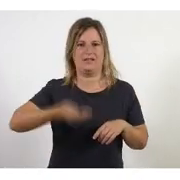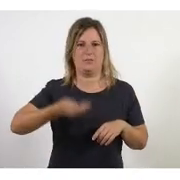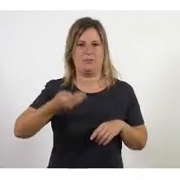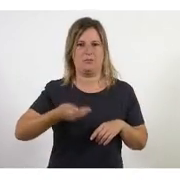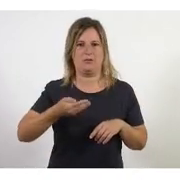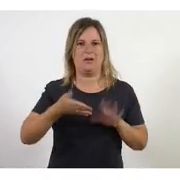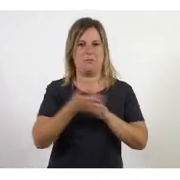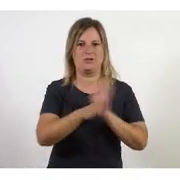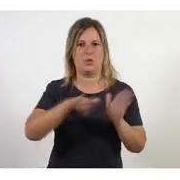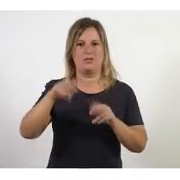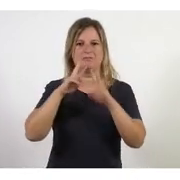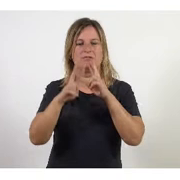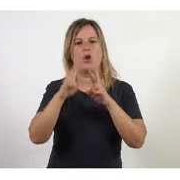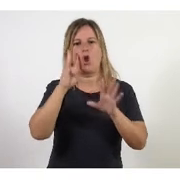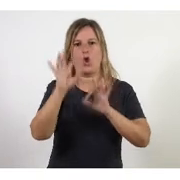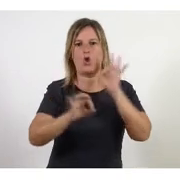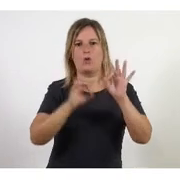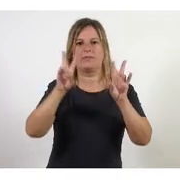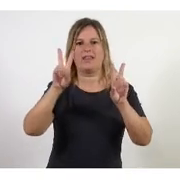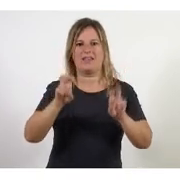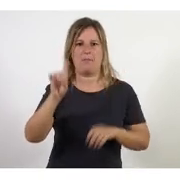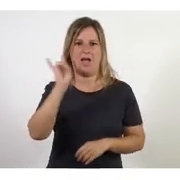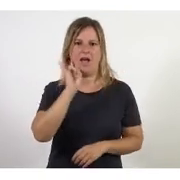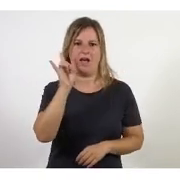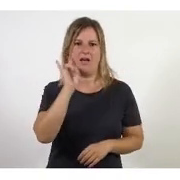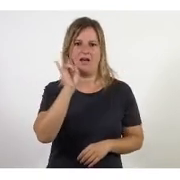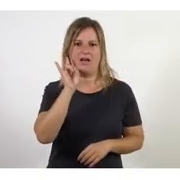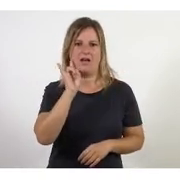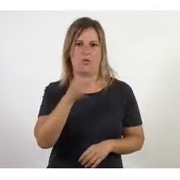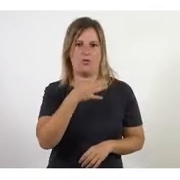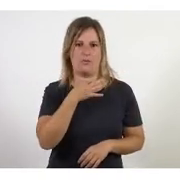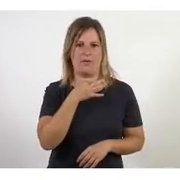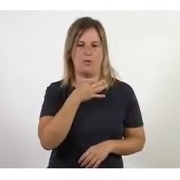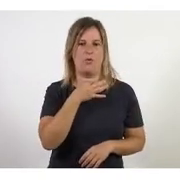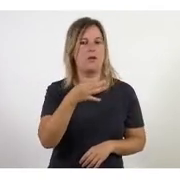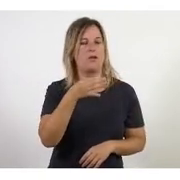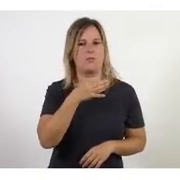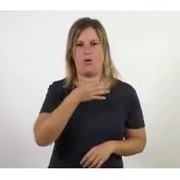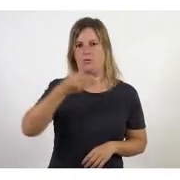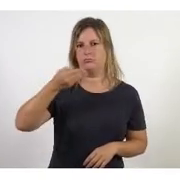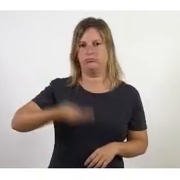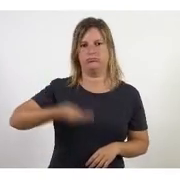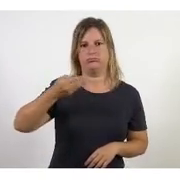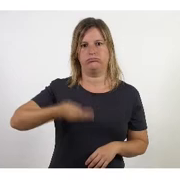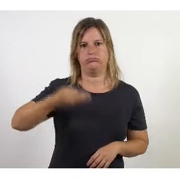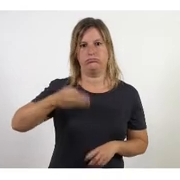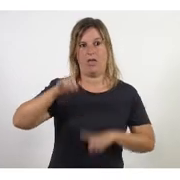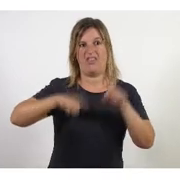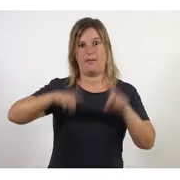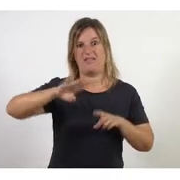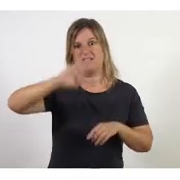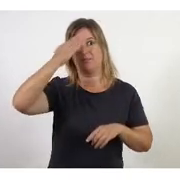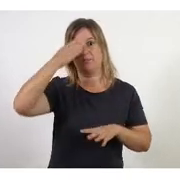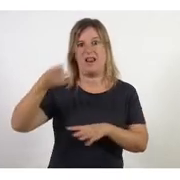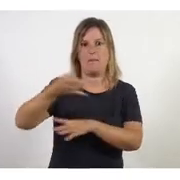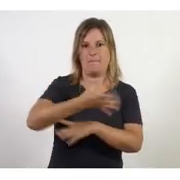final, vigileu amb l'àudio. L'àudio és quasi bé tan important, o per no dir que és més important, que